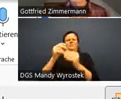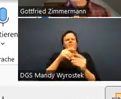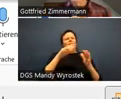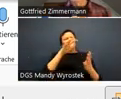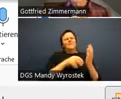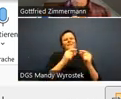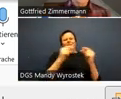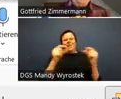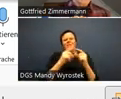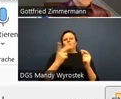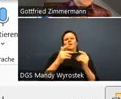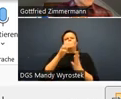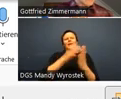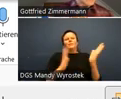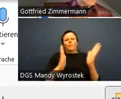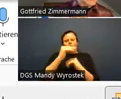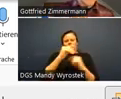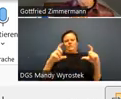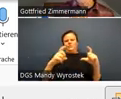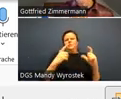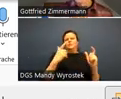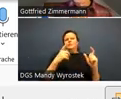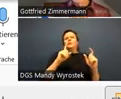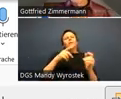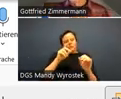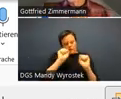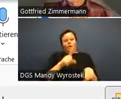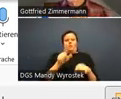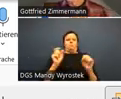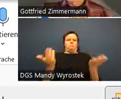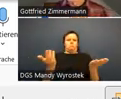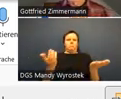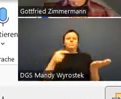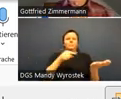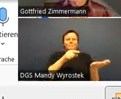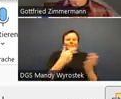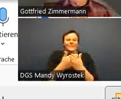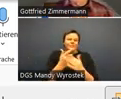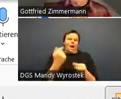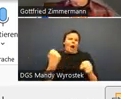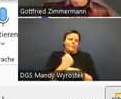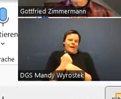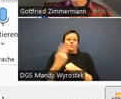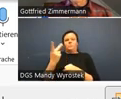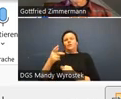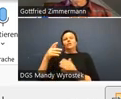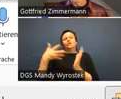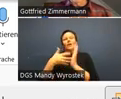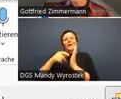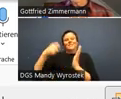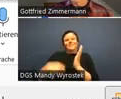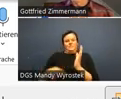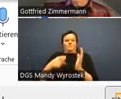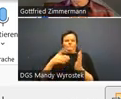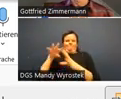erweiterten Checkliste festgehalten, wenn Sie das mal sich genauer anschauen. Bitte schauen Sie, dass Sie die Version 1.4 haben. Wir haben